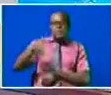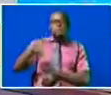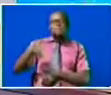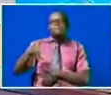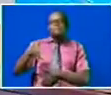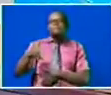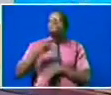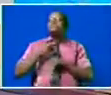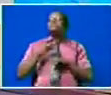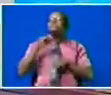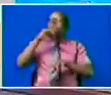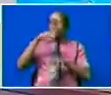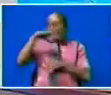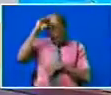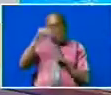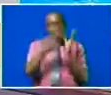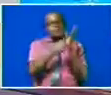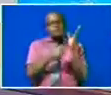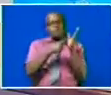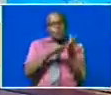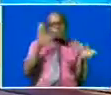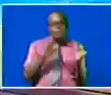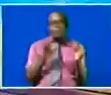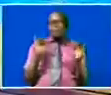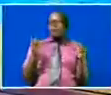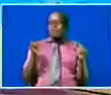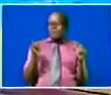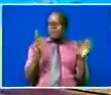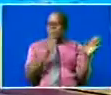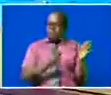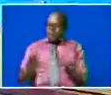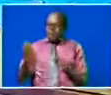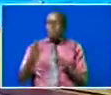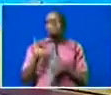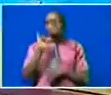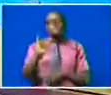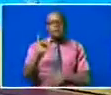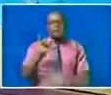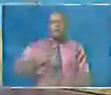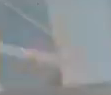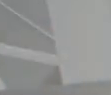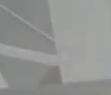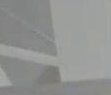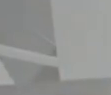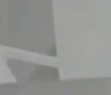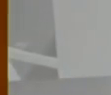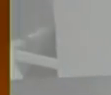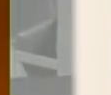mtazamaji, tupate kamusi ya leo. Kuna taarifa zaidi ambazo tumewaandalia, usiende mbali.